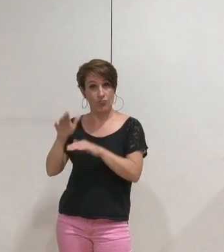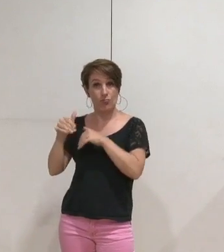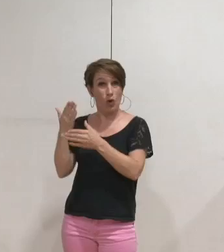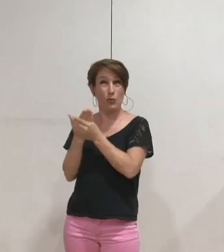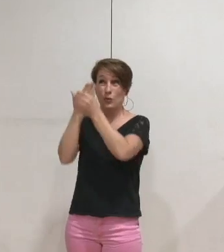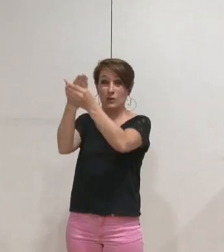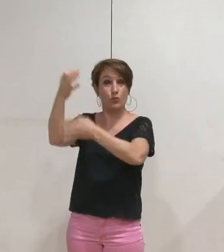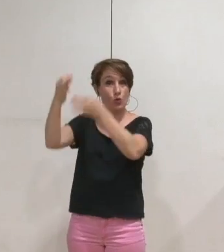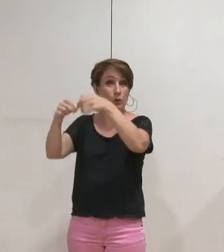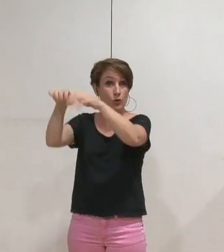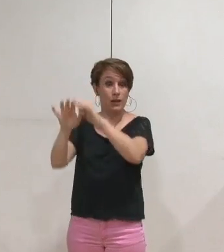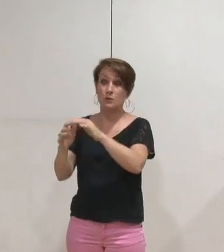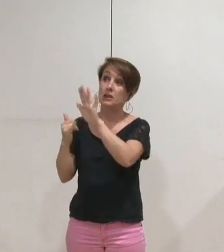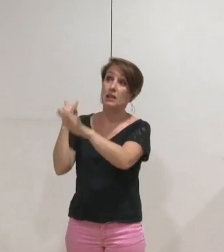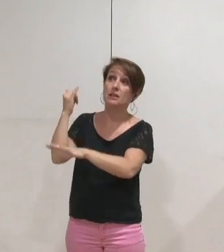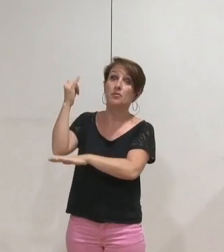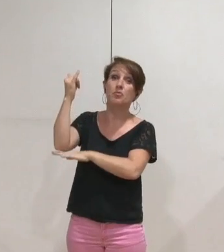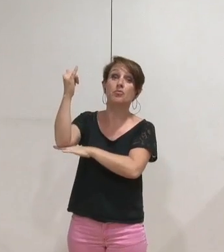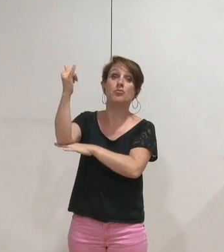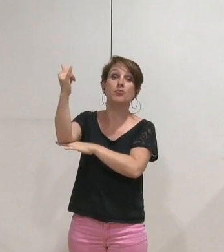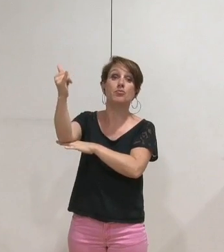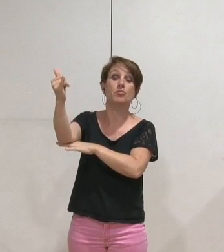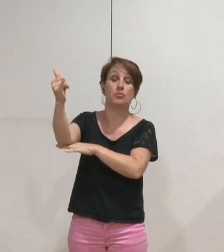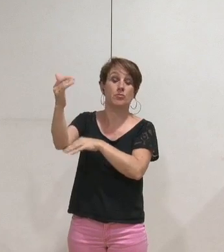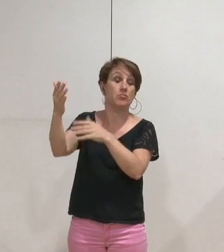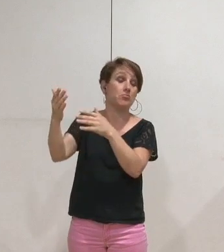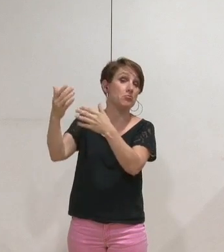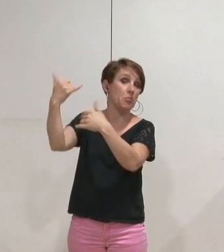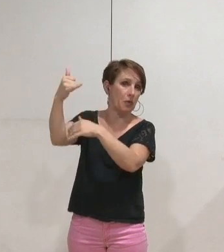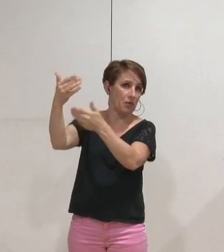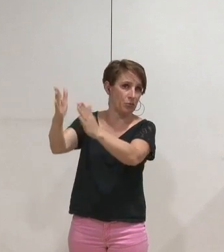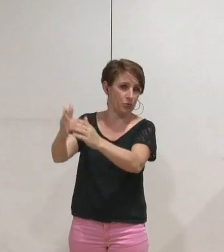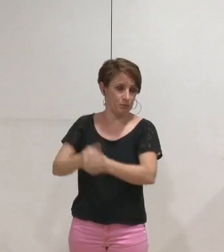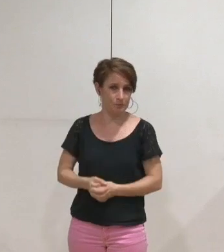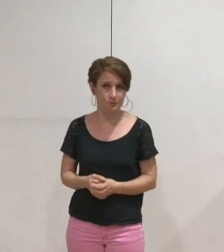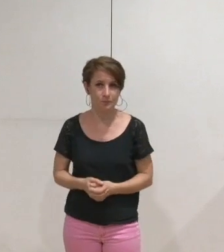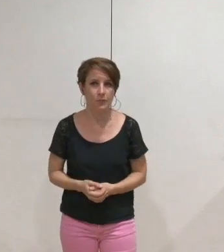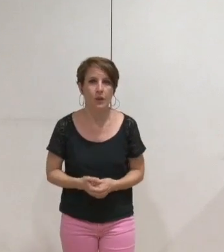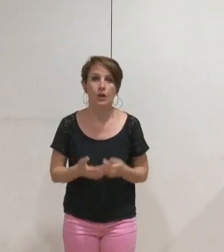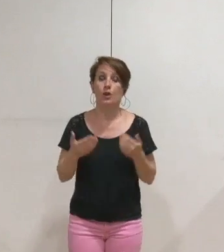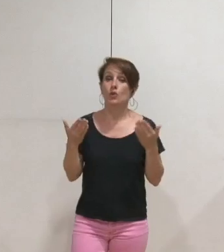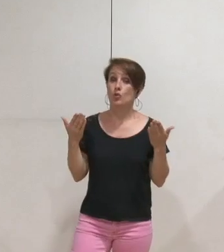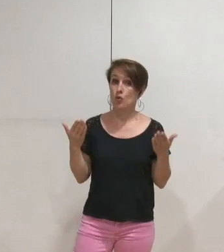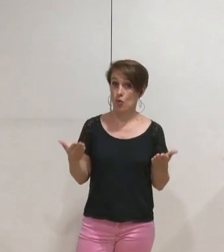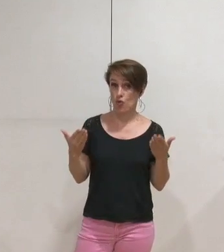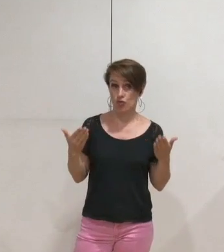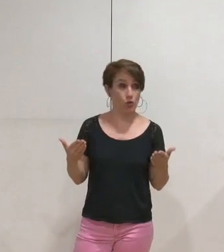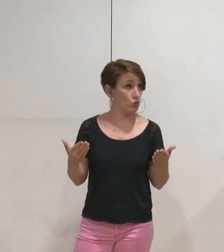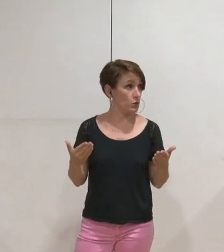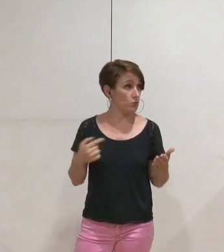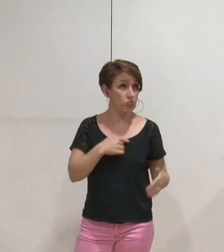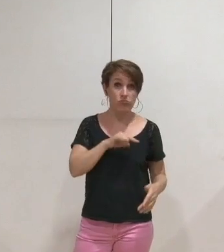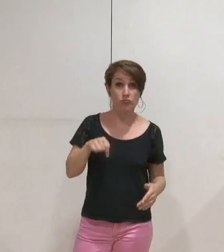administratif avec une mise en demeure de conclure notifiée le 12 juin dernier et donc aujourd'hui il nous est demandé